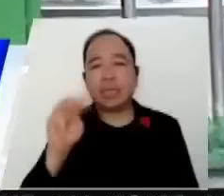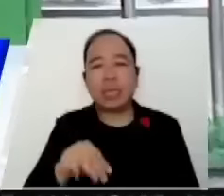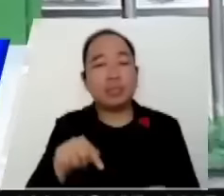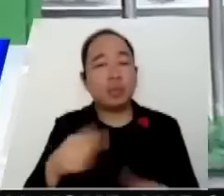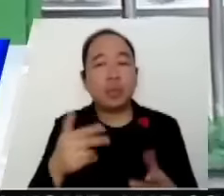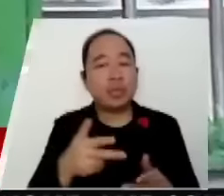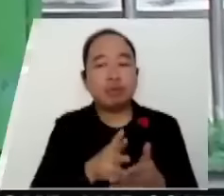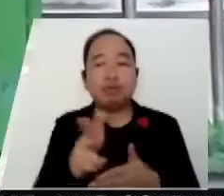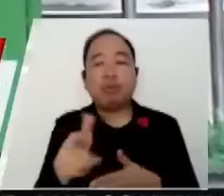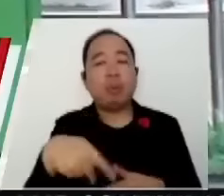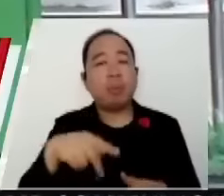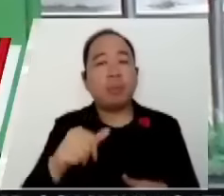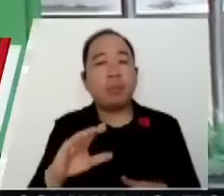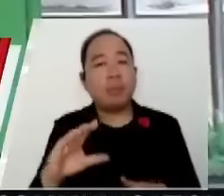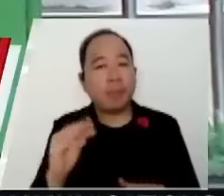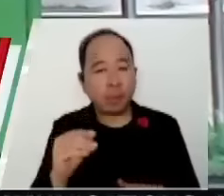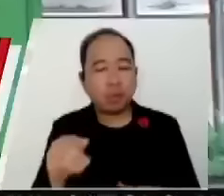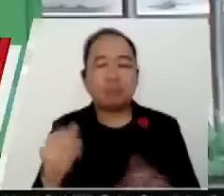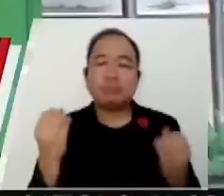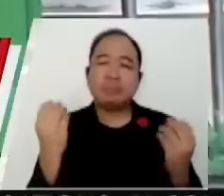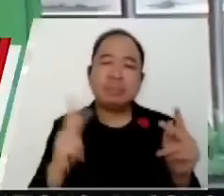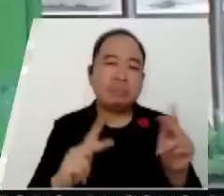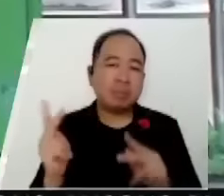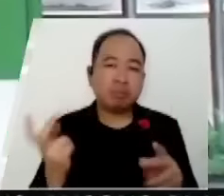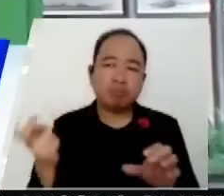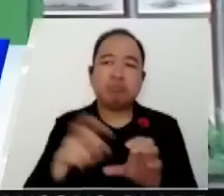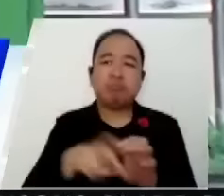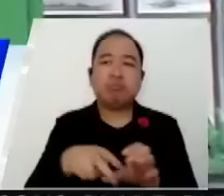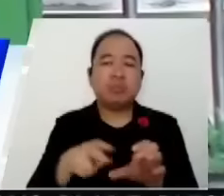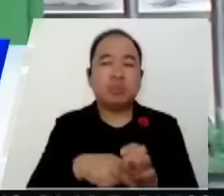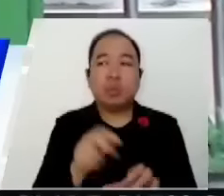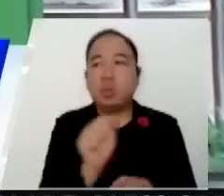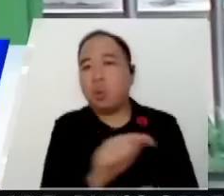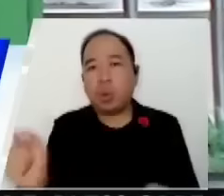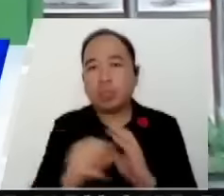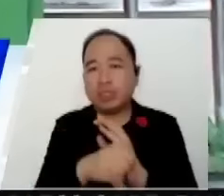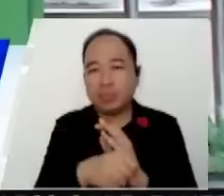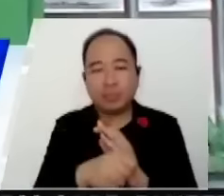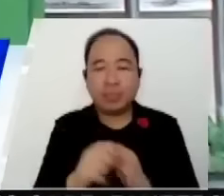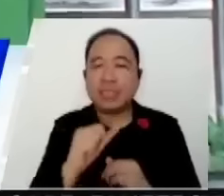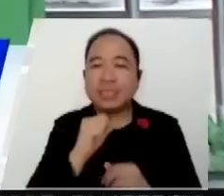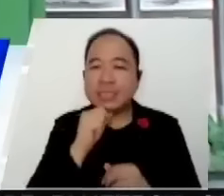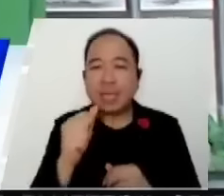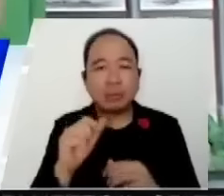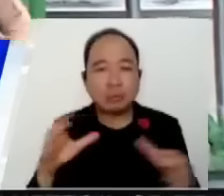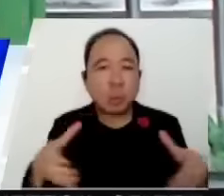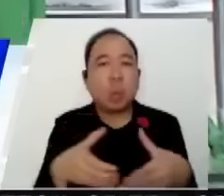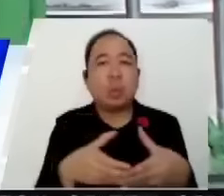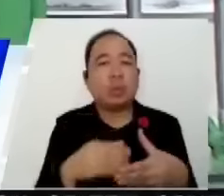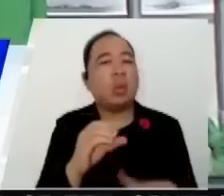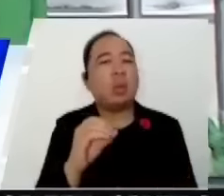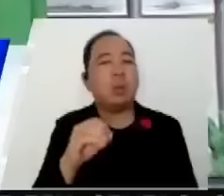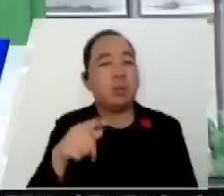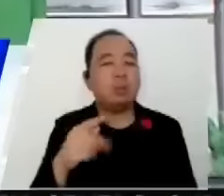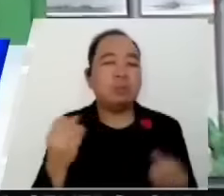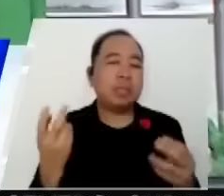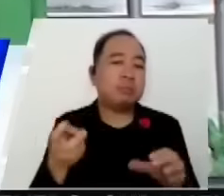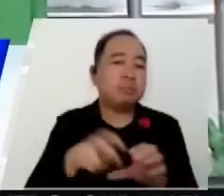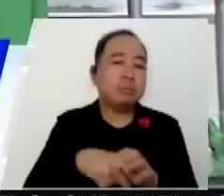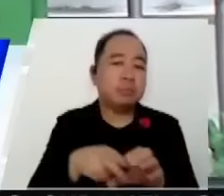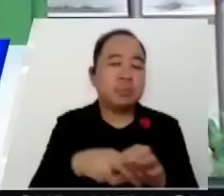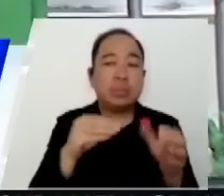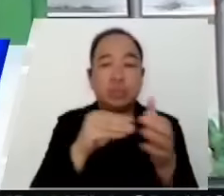mga ruta na marami o kung hindi man lahat ng mga jeep dito ay hindi pa rin consolidated. Marami sumasakay dito mga estudyante at